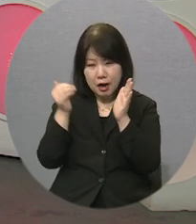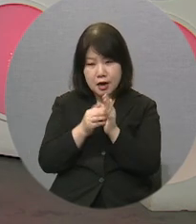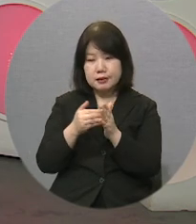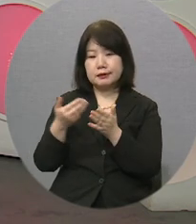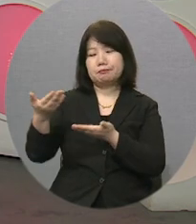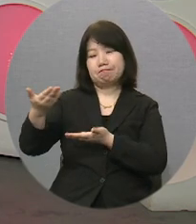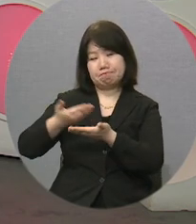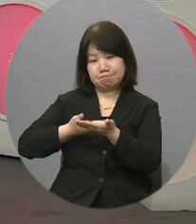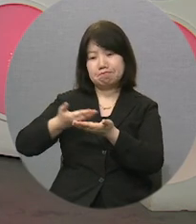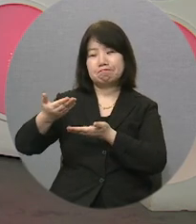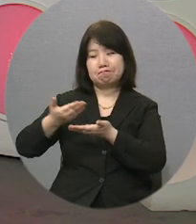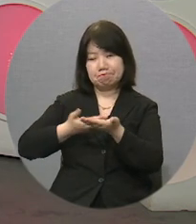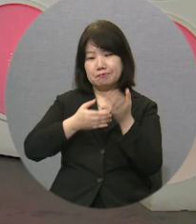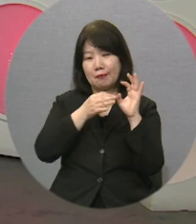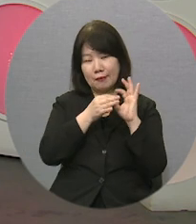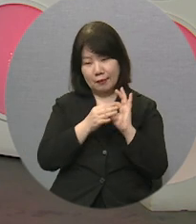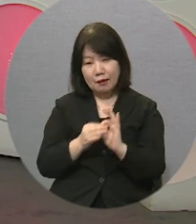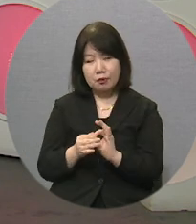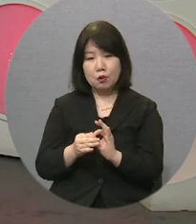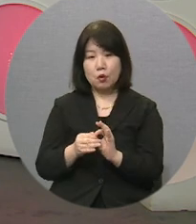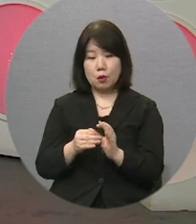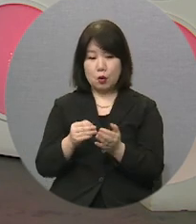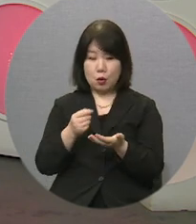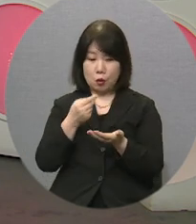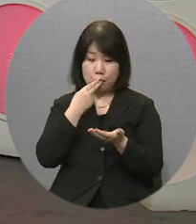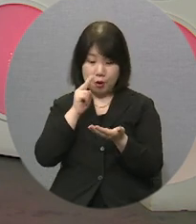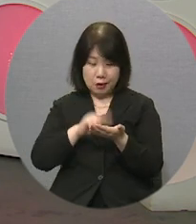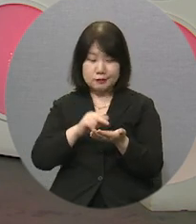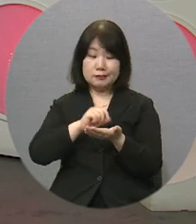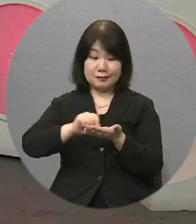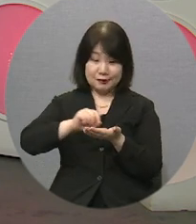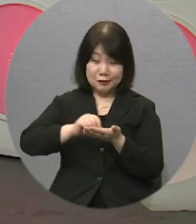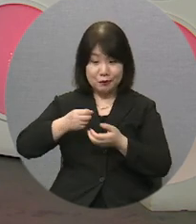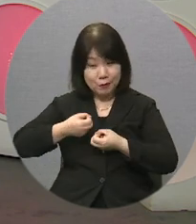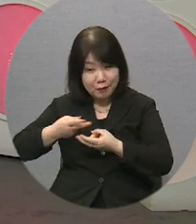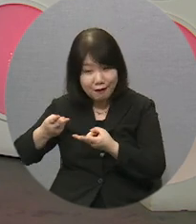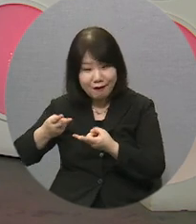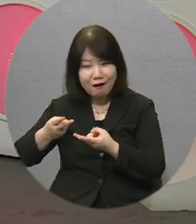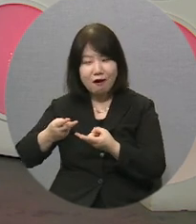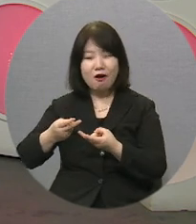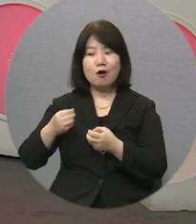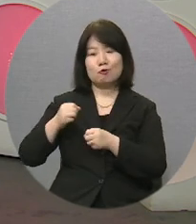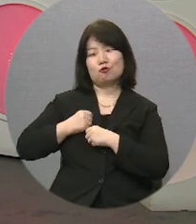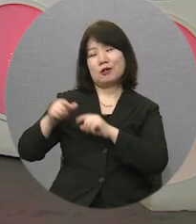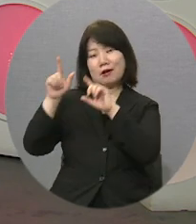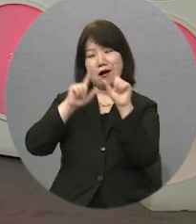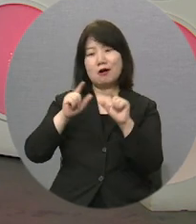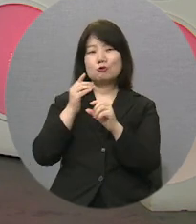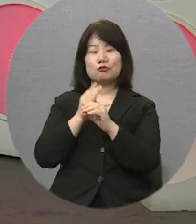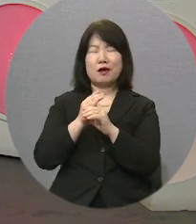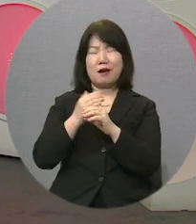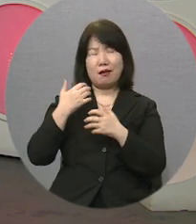편지 내용을 고민하고 적는 일은 군 생활 그 유일한 낙이었습니다.